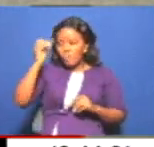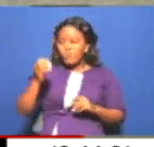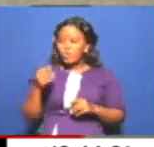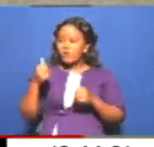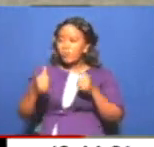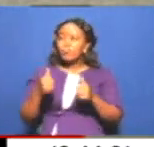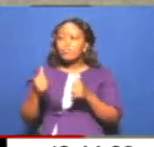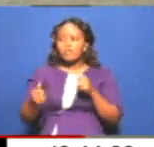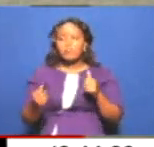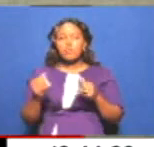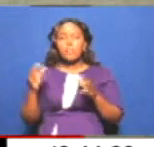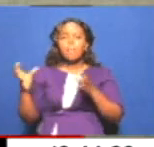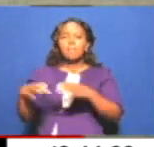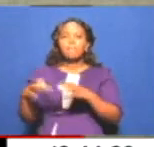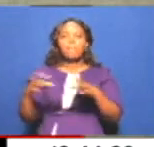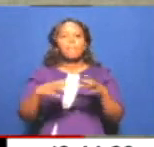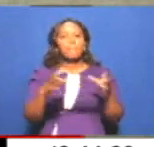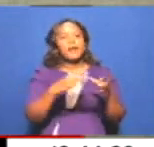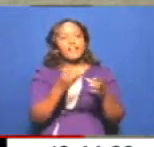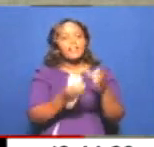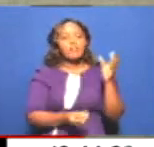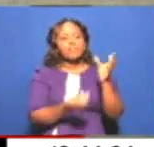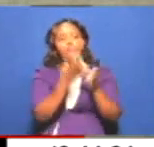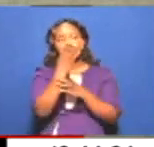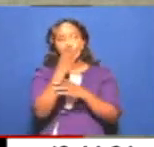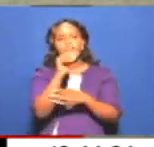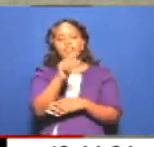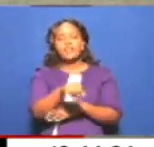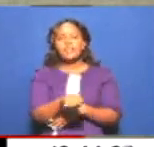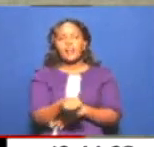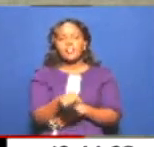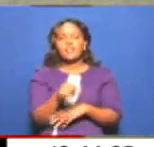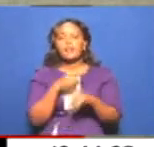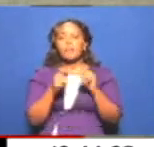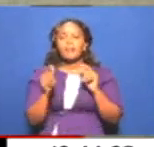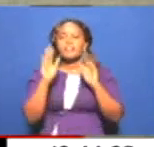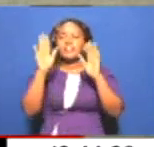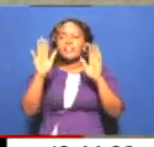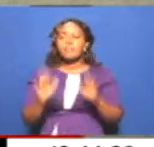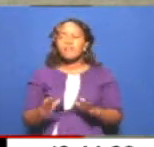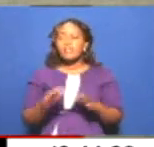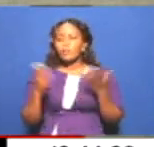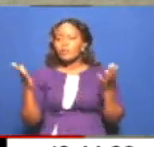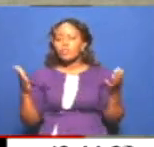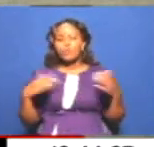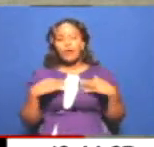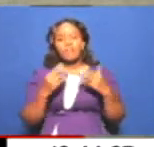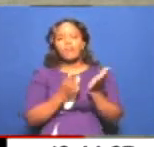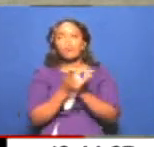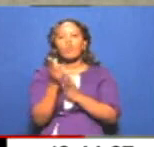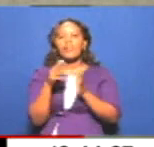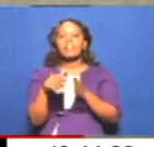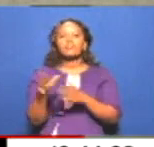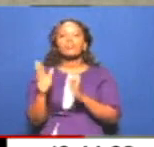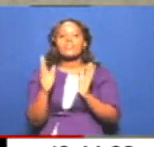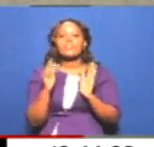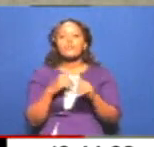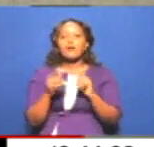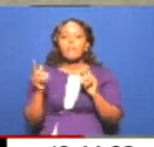kukua formed as long as sio political parties. Bora zikuwe formed in an honest manner, lakini nitakana kukuwe na ile